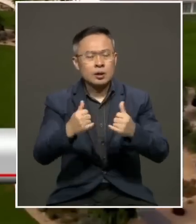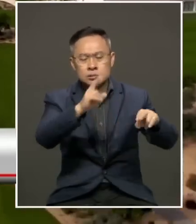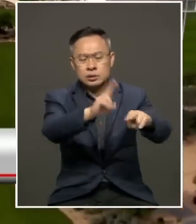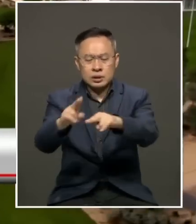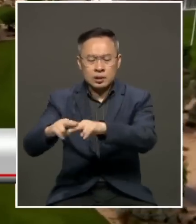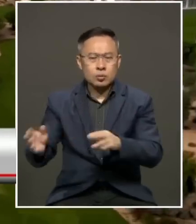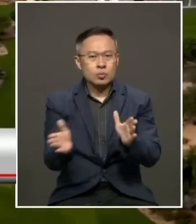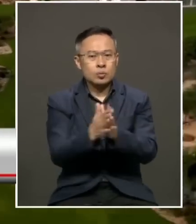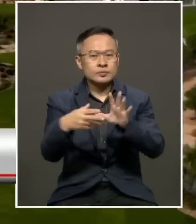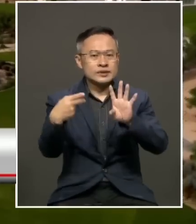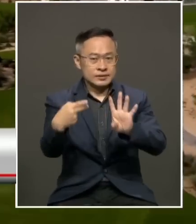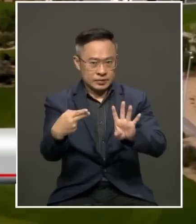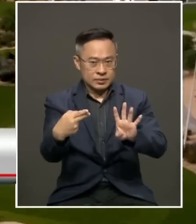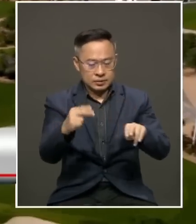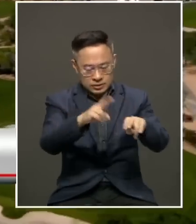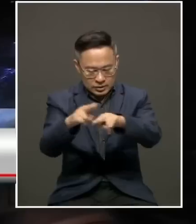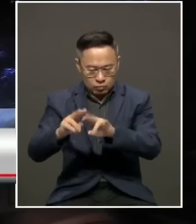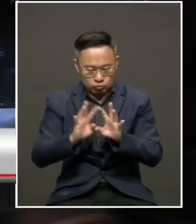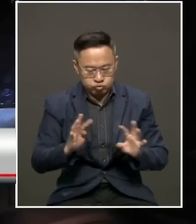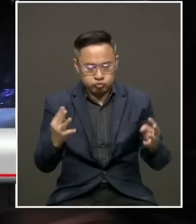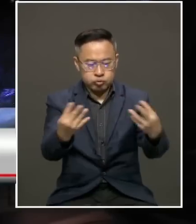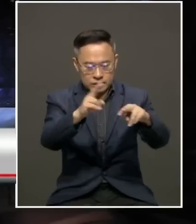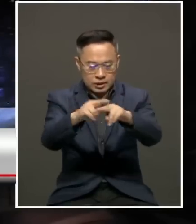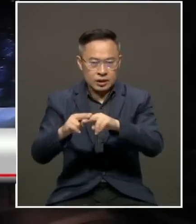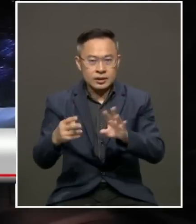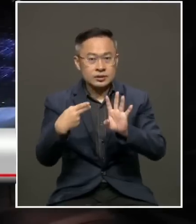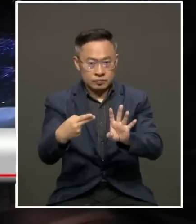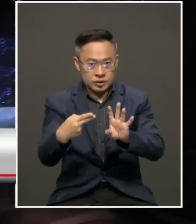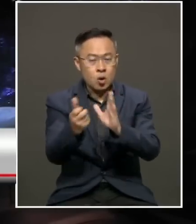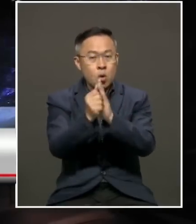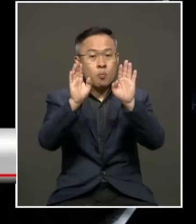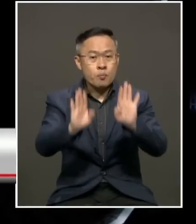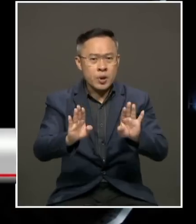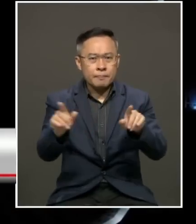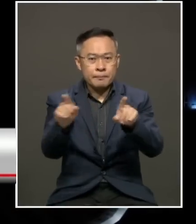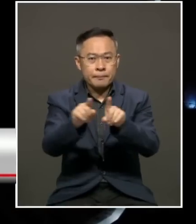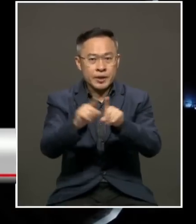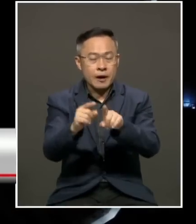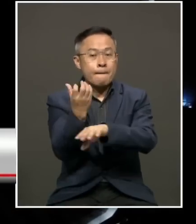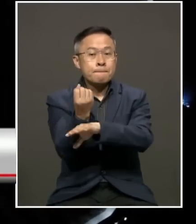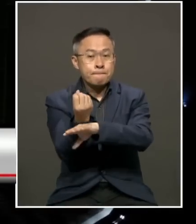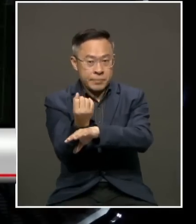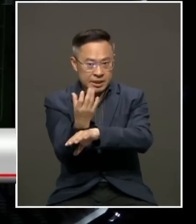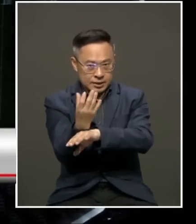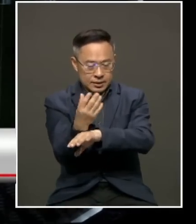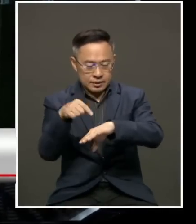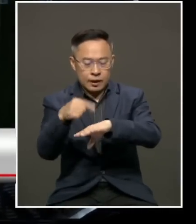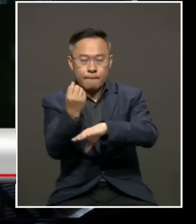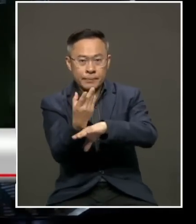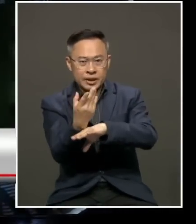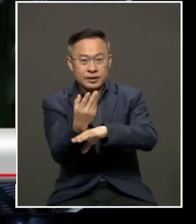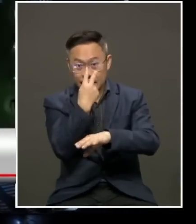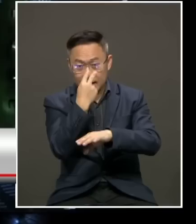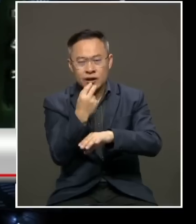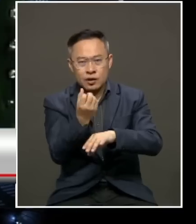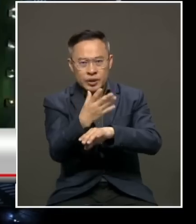สร้างขึ้นมาใหม่ก็คือ 40,000ที่นั่งนะคะการออกแบบเนี่ยเป็นรูปทรงของเพชรที่ส่องประกายระยิบระยับ